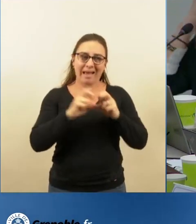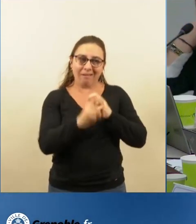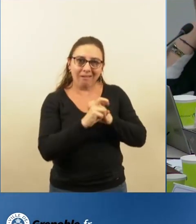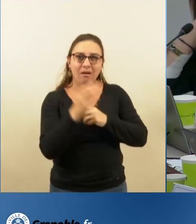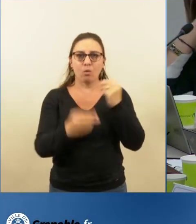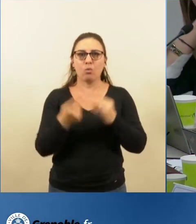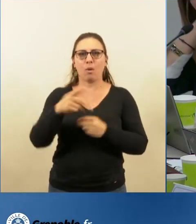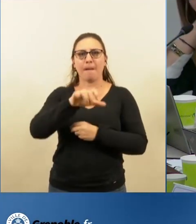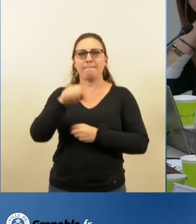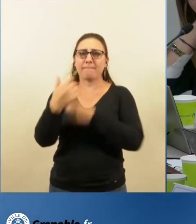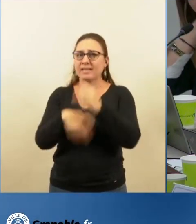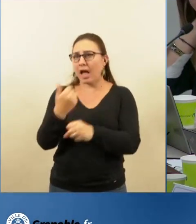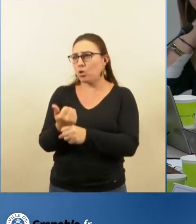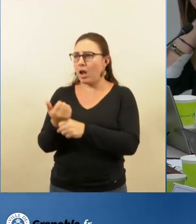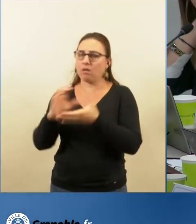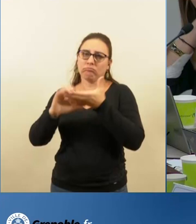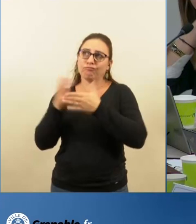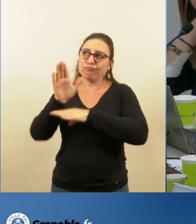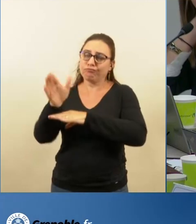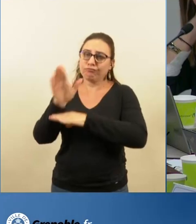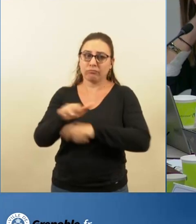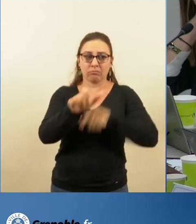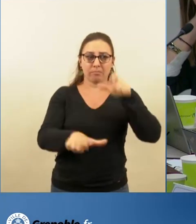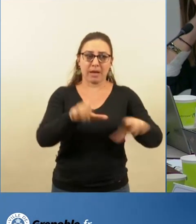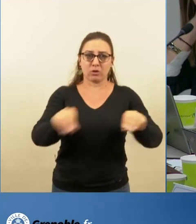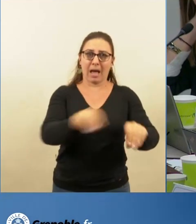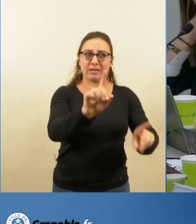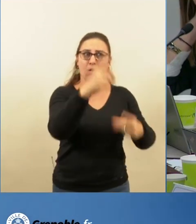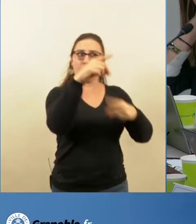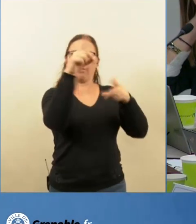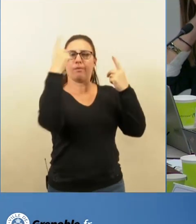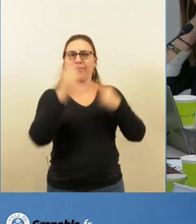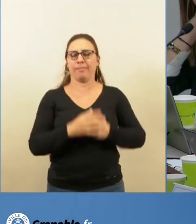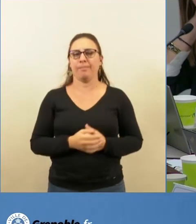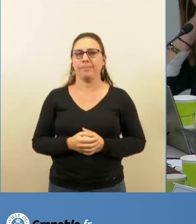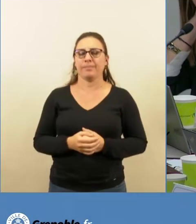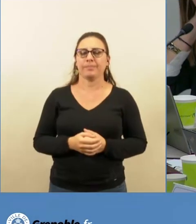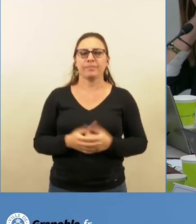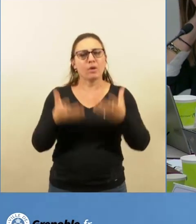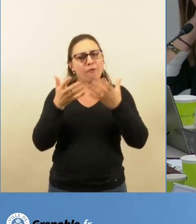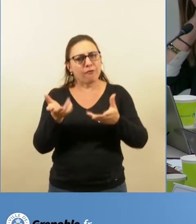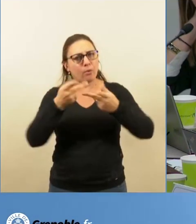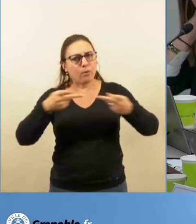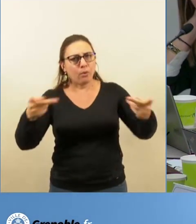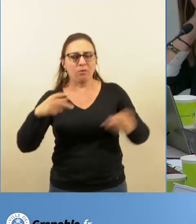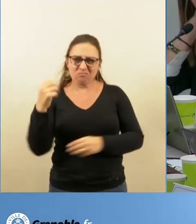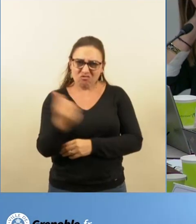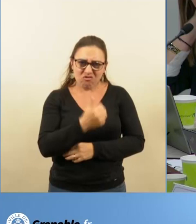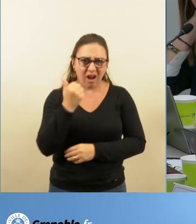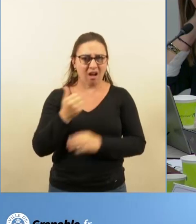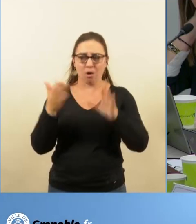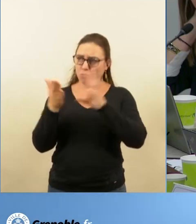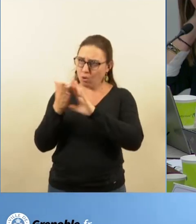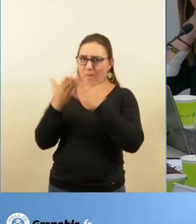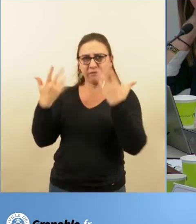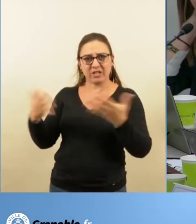ça sur proposition et sur demande des habitants et des habitants je tiens à dire ici que toutes ont été demandés lors